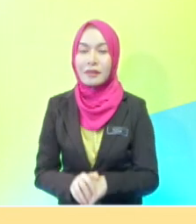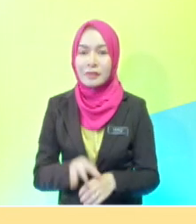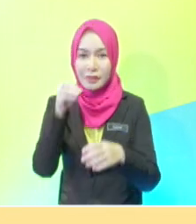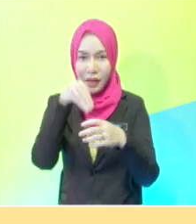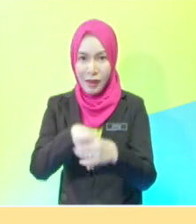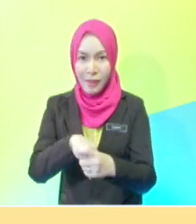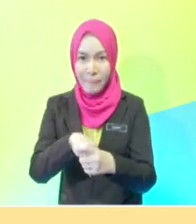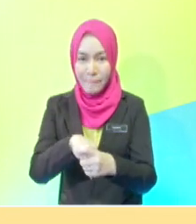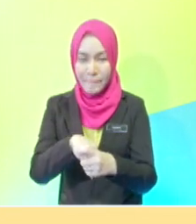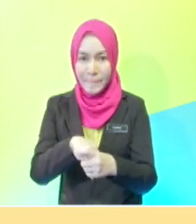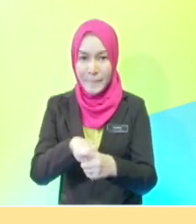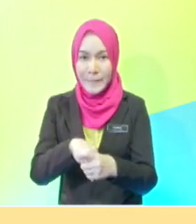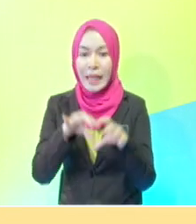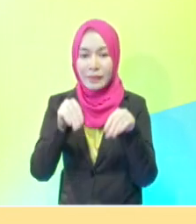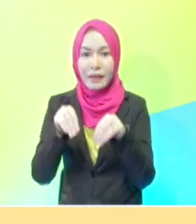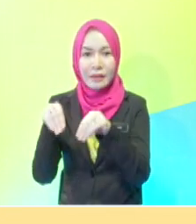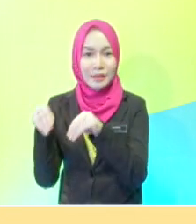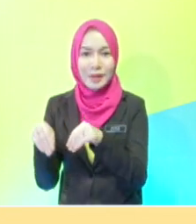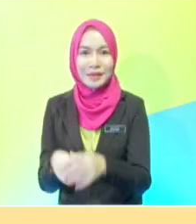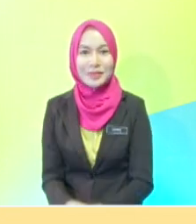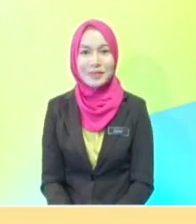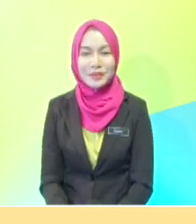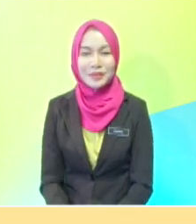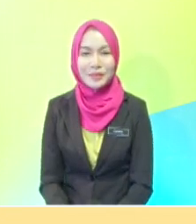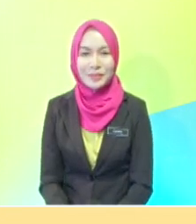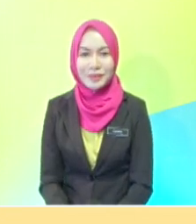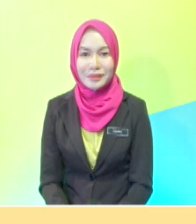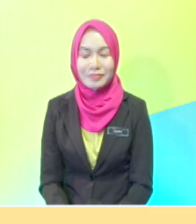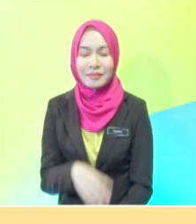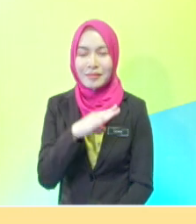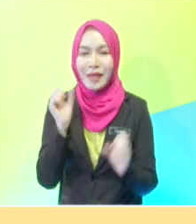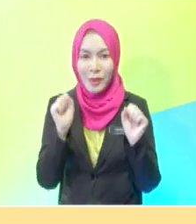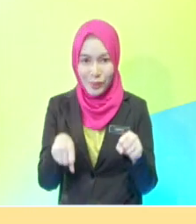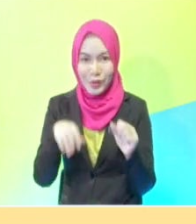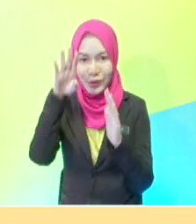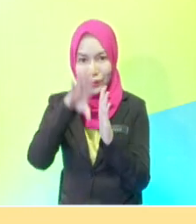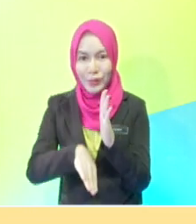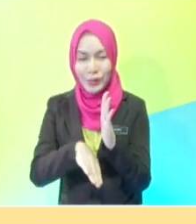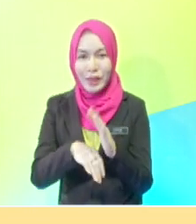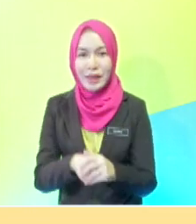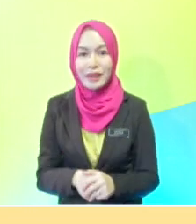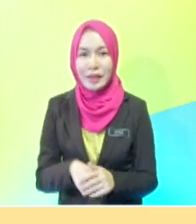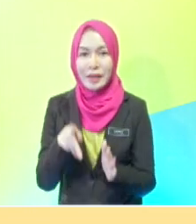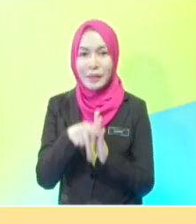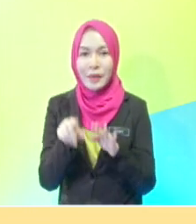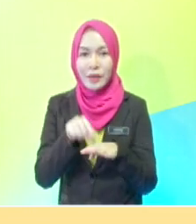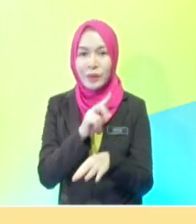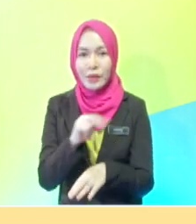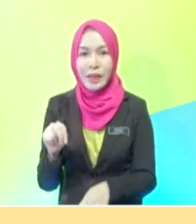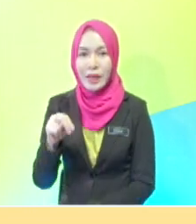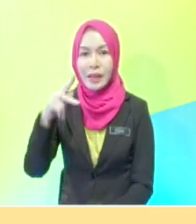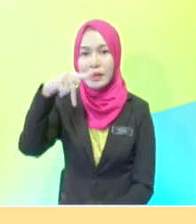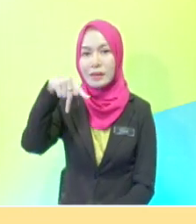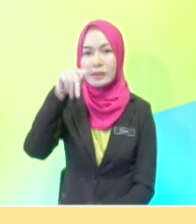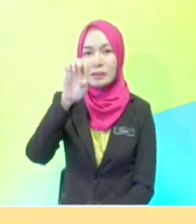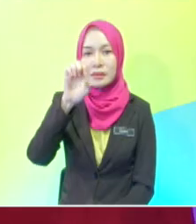memang sudah rintang kepada serangga dan seterusnya mengurangkan penggunaan pestisida Oke Sebab Dia